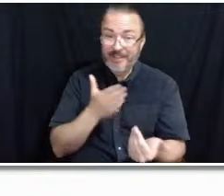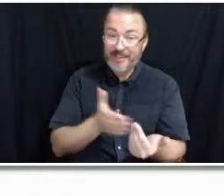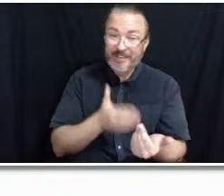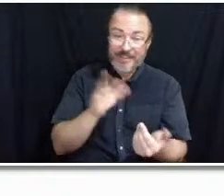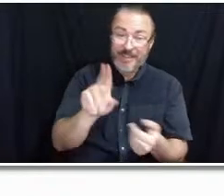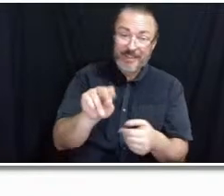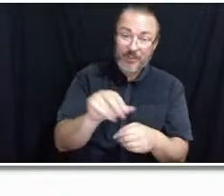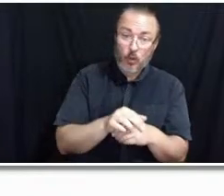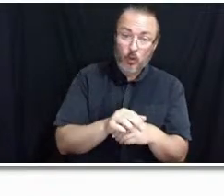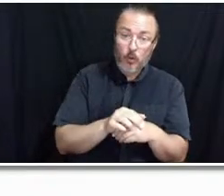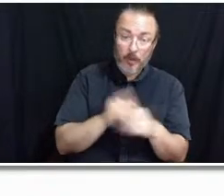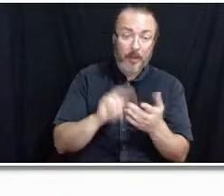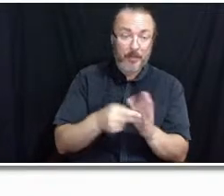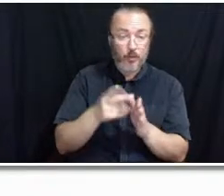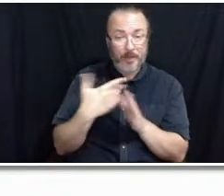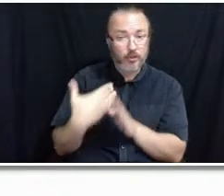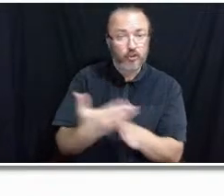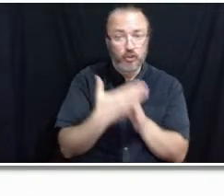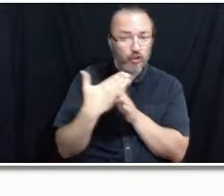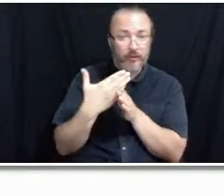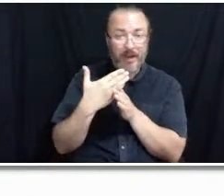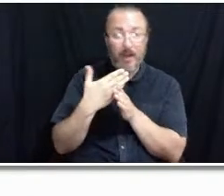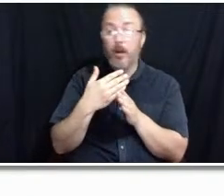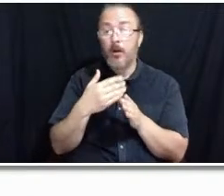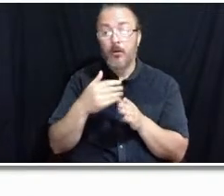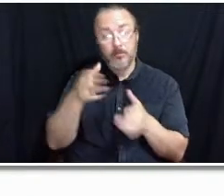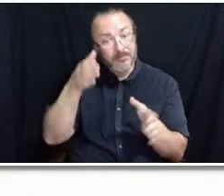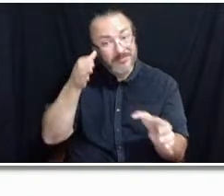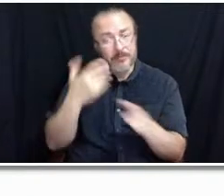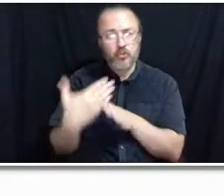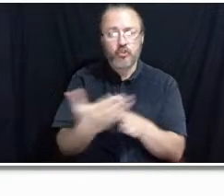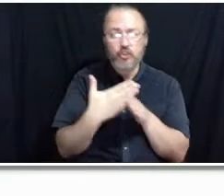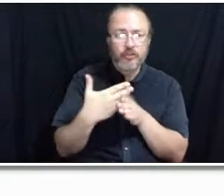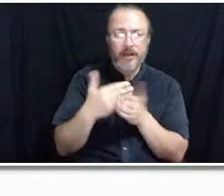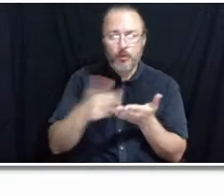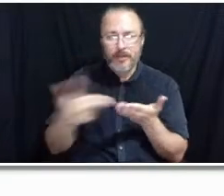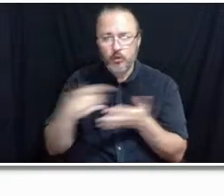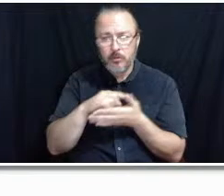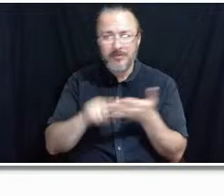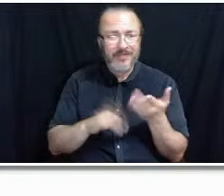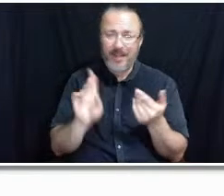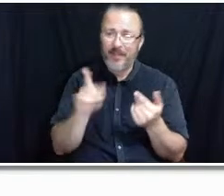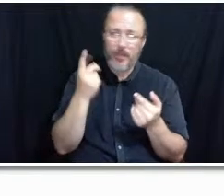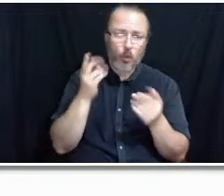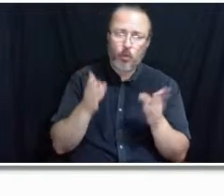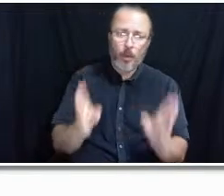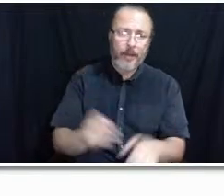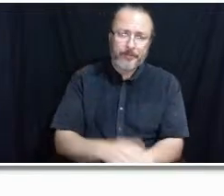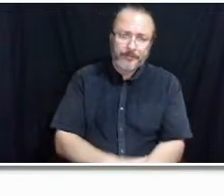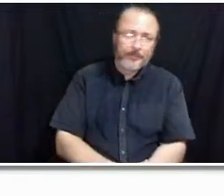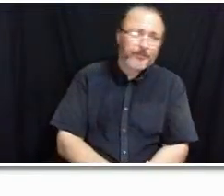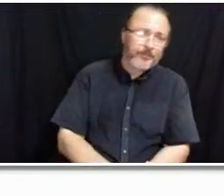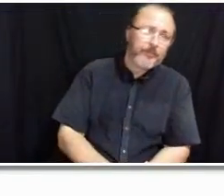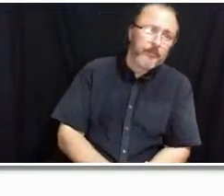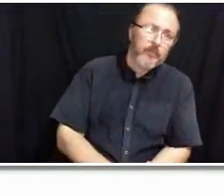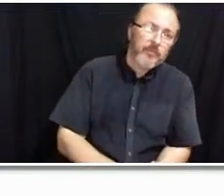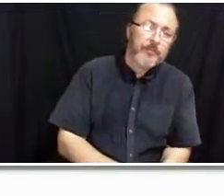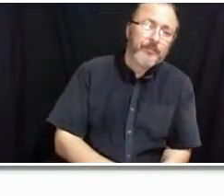un véritable exploit. Il faut donc partager les compétences spécialisées et les ressources. C'est la seule façon de réussir la transition en faveur de